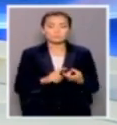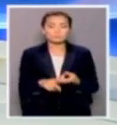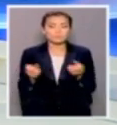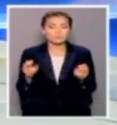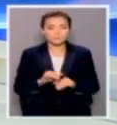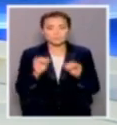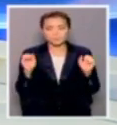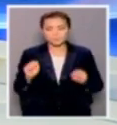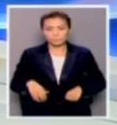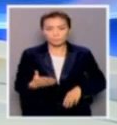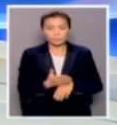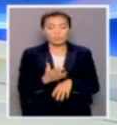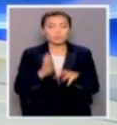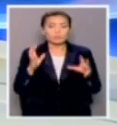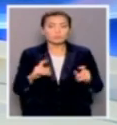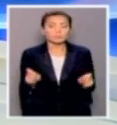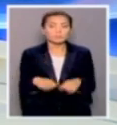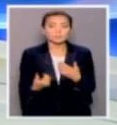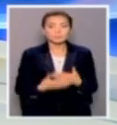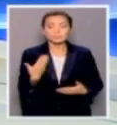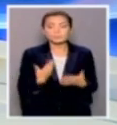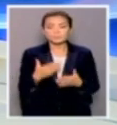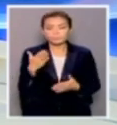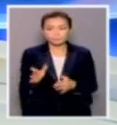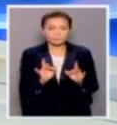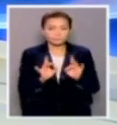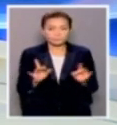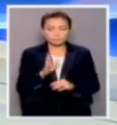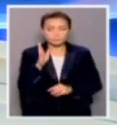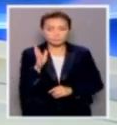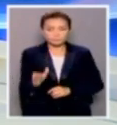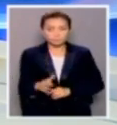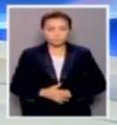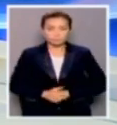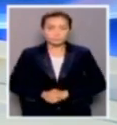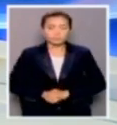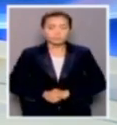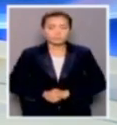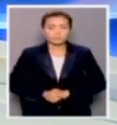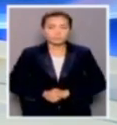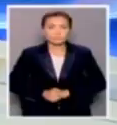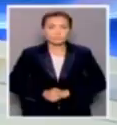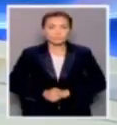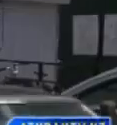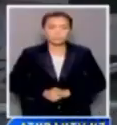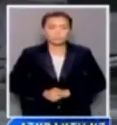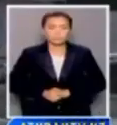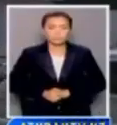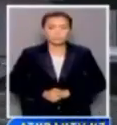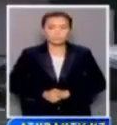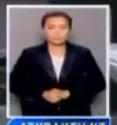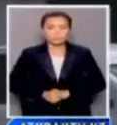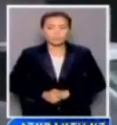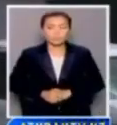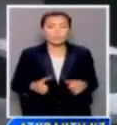қалай көбеймесін, енді заң бұзушыларға қандай шара қолданылмақ, олар айыппұл арқалай ма, қымбат тайырғыз айтып береді.